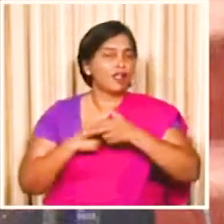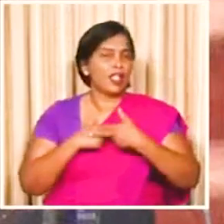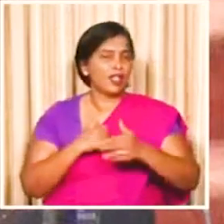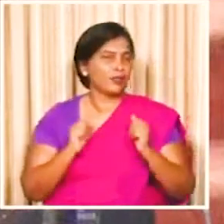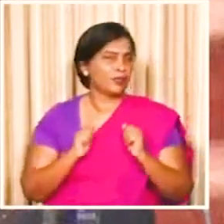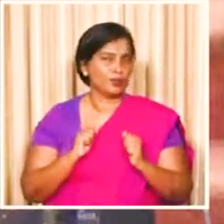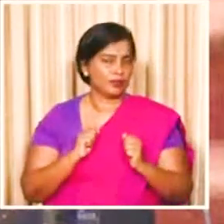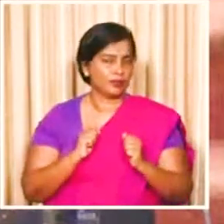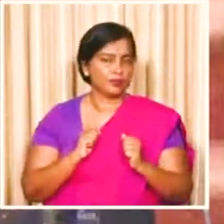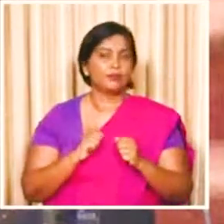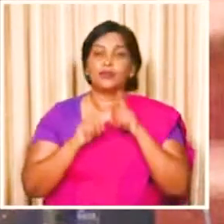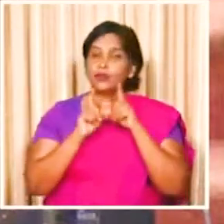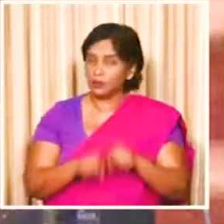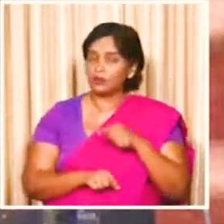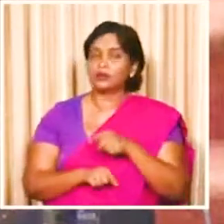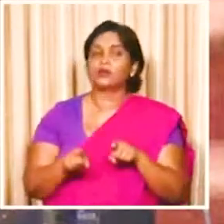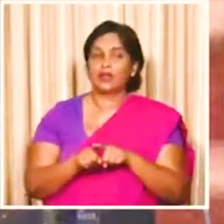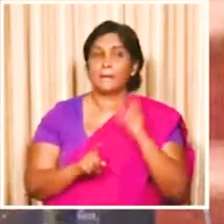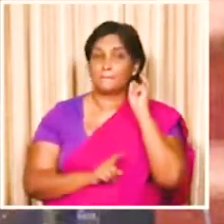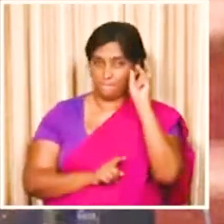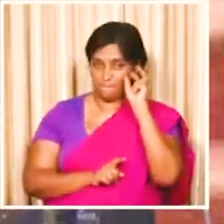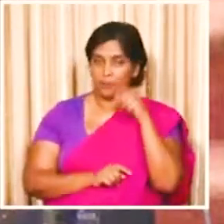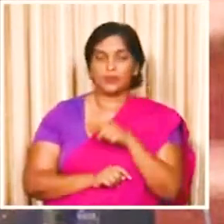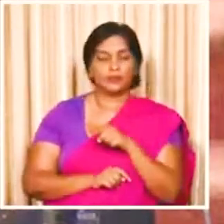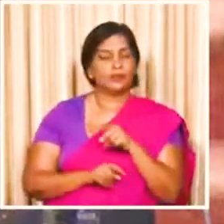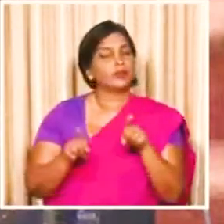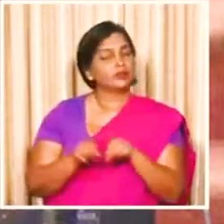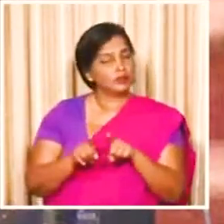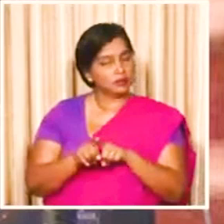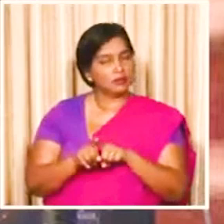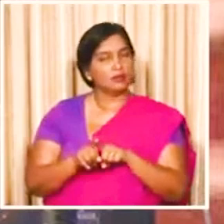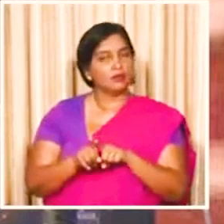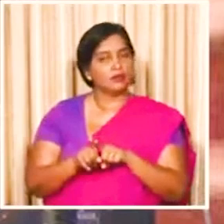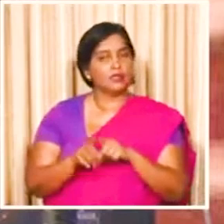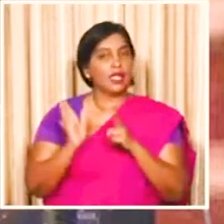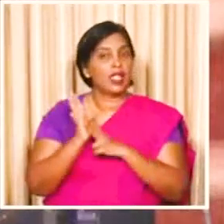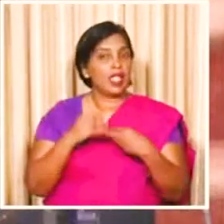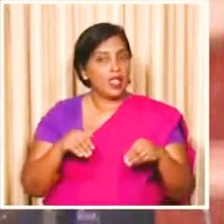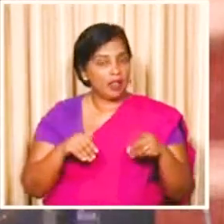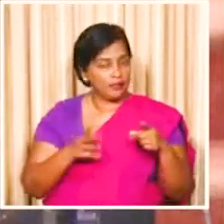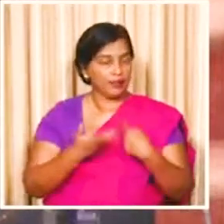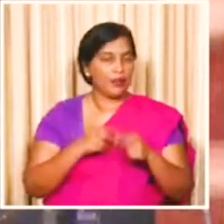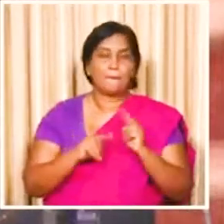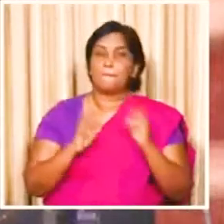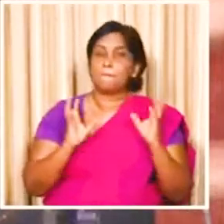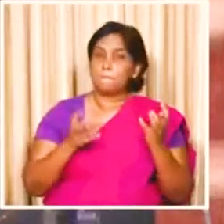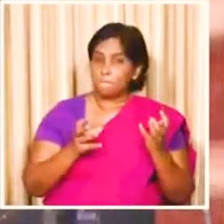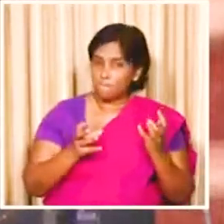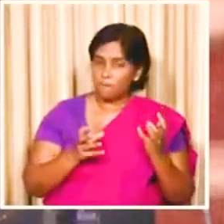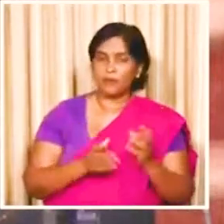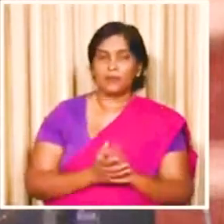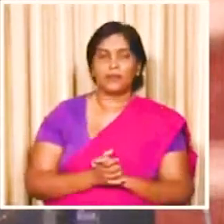முட்டைகள் உற்பத்தி செய்யப்படுகிறது, எவ்வளவு மரக்கறி வகைகள் உற்பத்தி செய்யப்படுகிறது, எவ்வளவு பல வகைகள் உற்பத்தி செய்யப்படுகின்ற